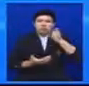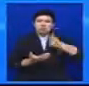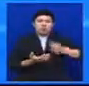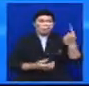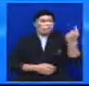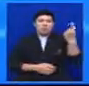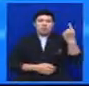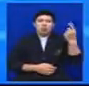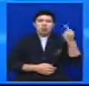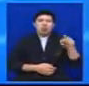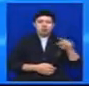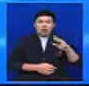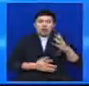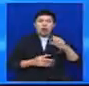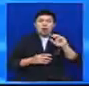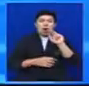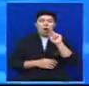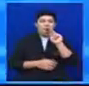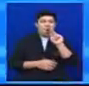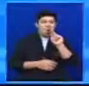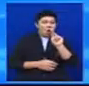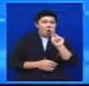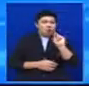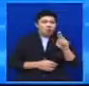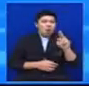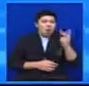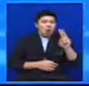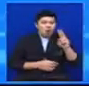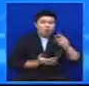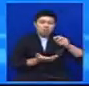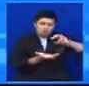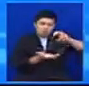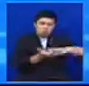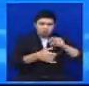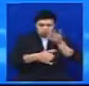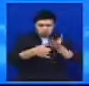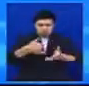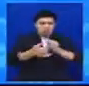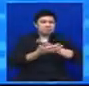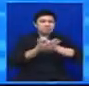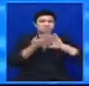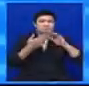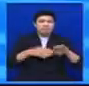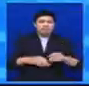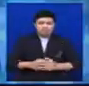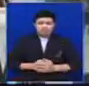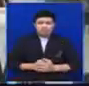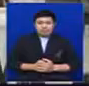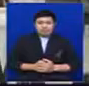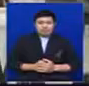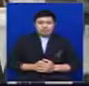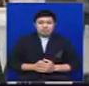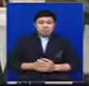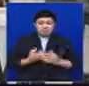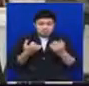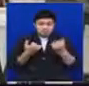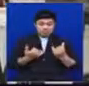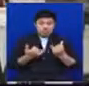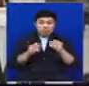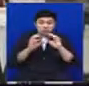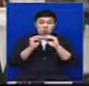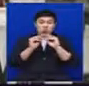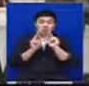ายเดียวล่าสุดทางบอร์ดกทค.ก็รับรองคุณสมบัติเป็นที่เรียบร้อยแล้วด้วยค่ะโดยที่ประชุม